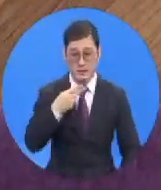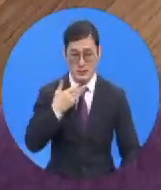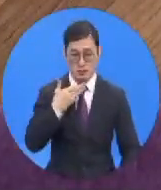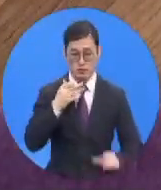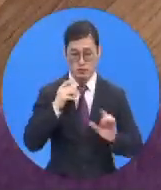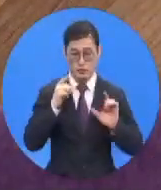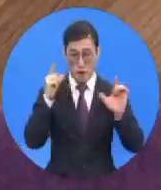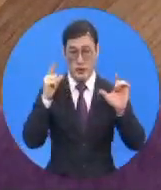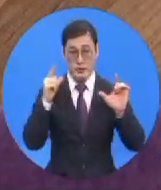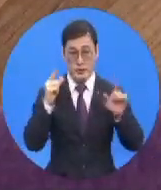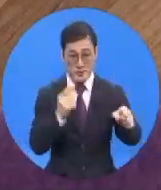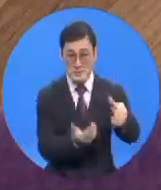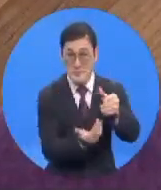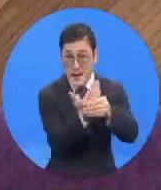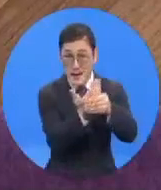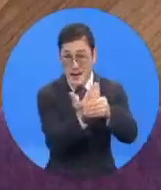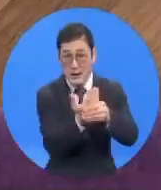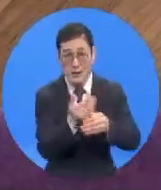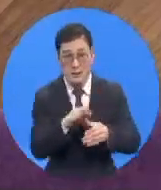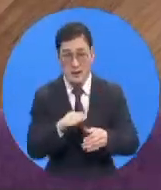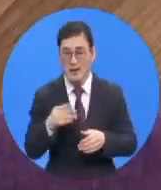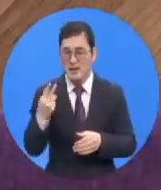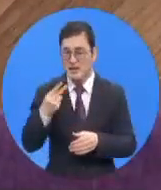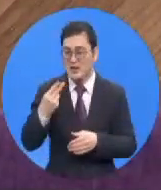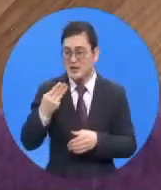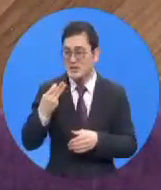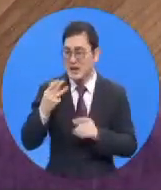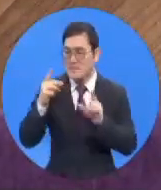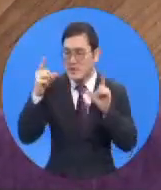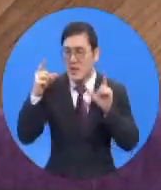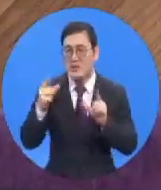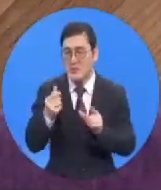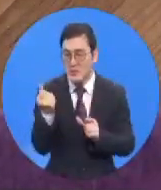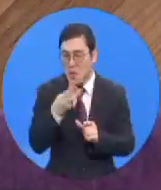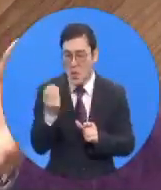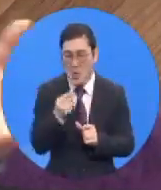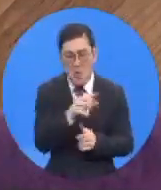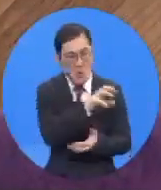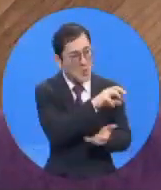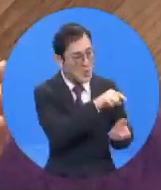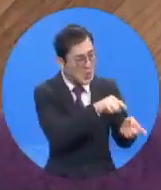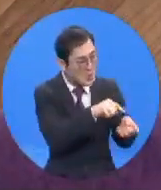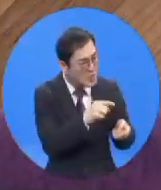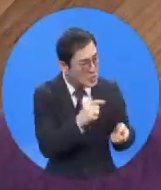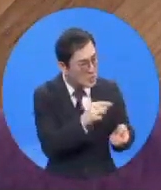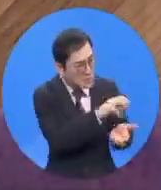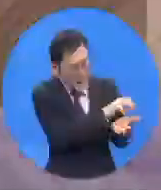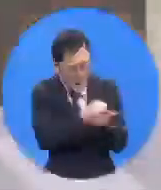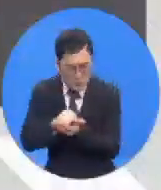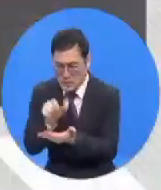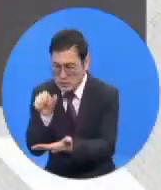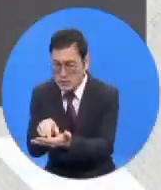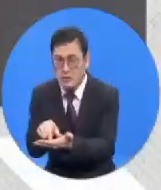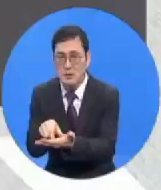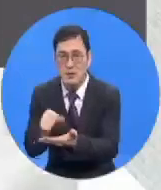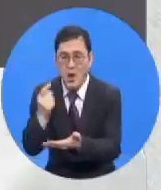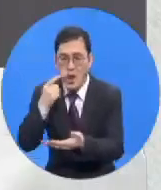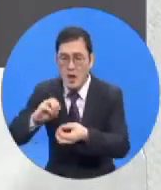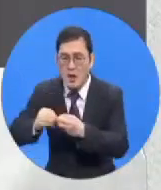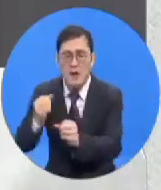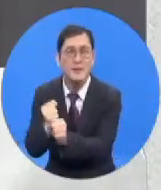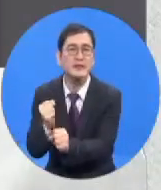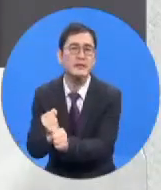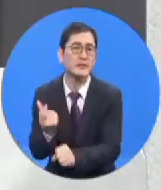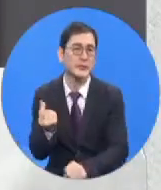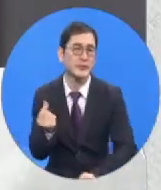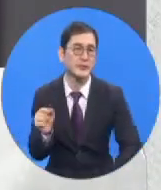2013년 사건 번호가 있었고 그것도 무혐의가 된 사건 번호가 있었으니까 예. 이거는 그 자체 요건이 안 되는 거고 예.